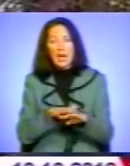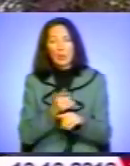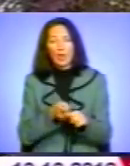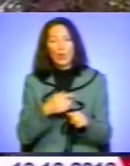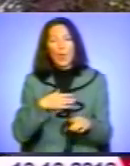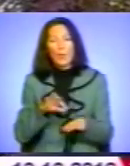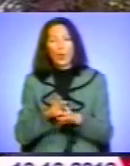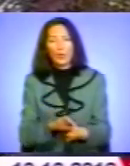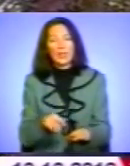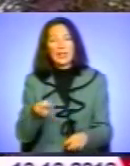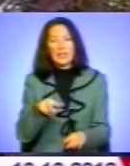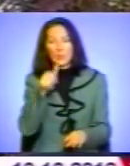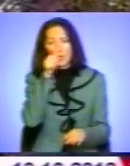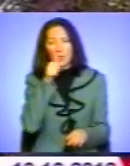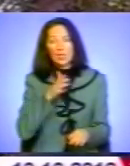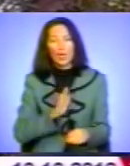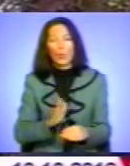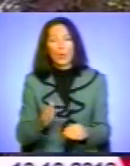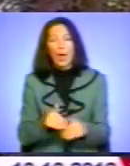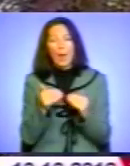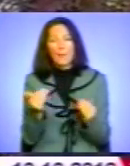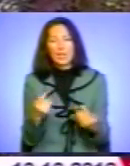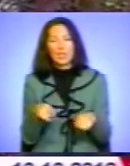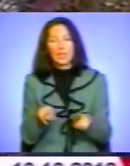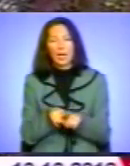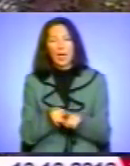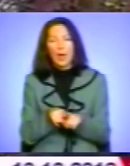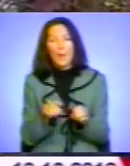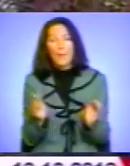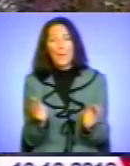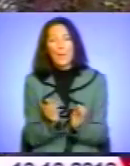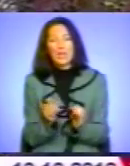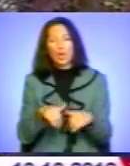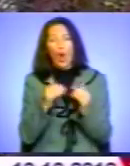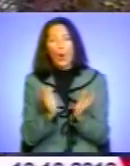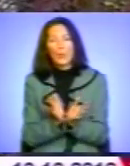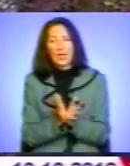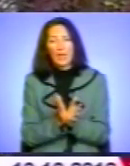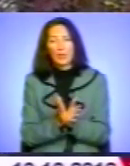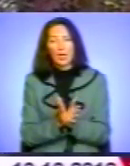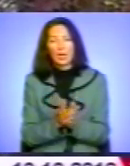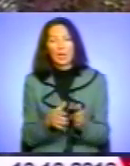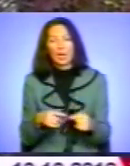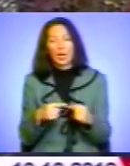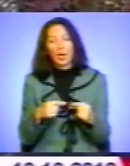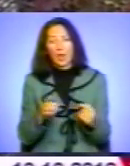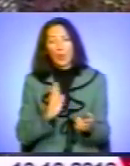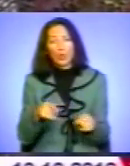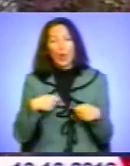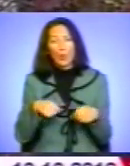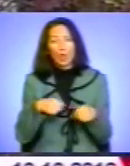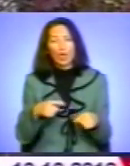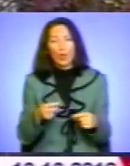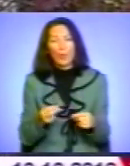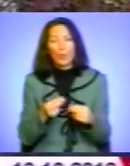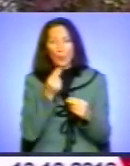проводили в липні місяці, вона була більш така, менш об'ємна і всього-навсього було продано продукції